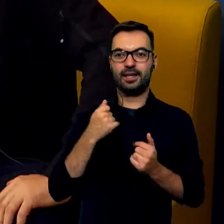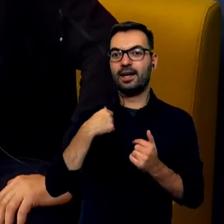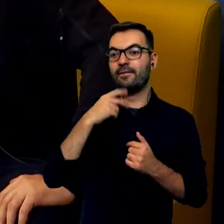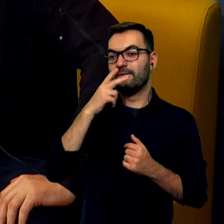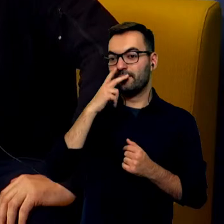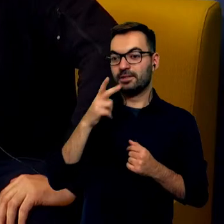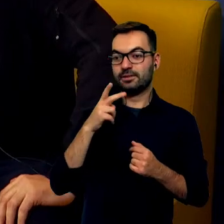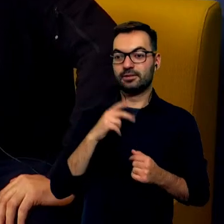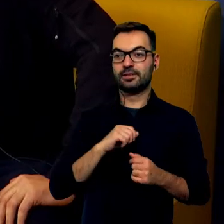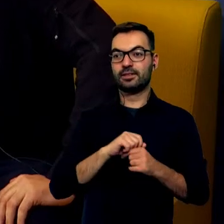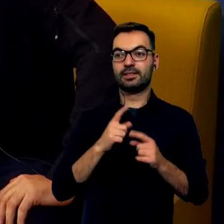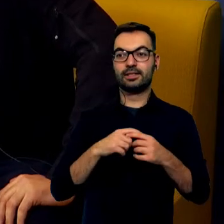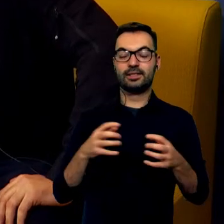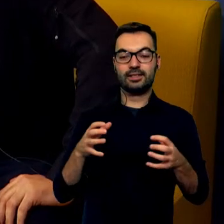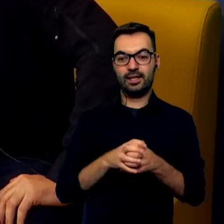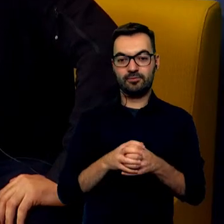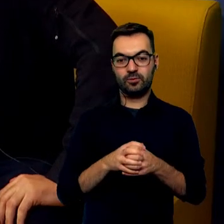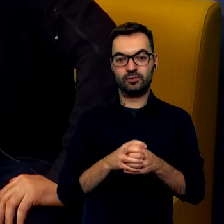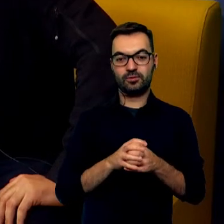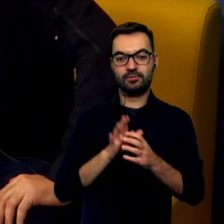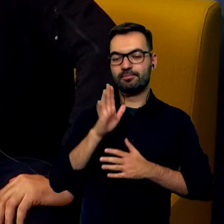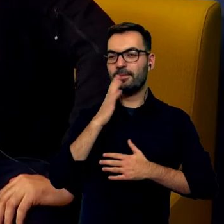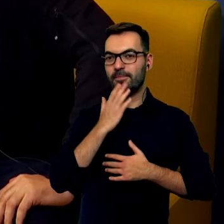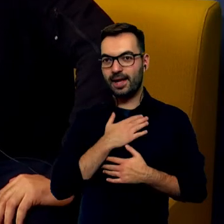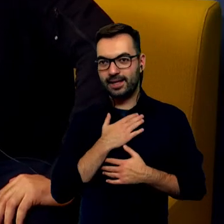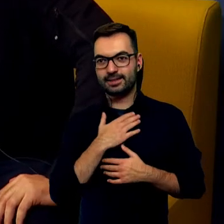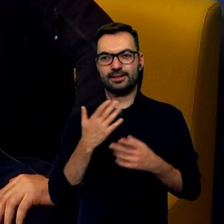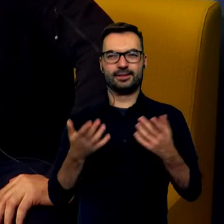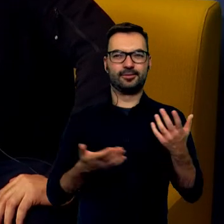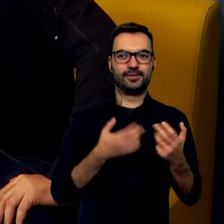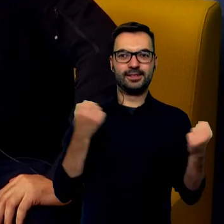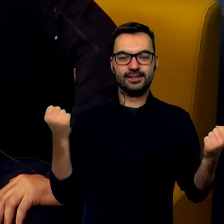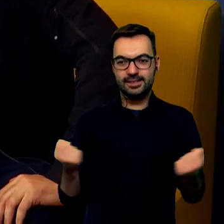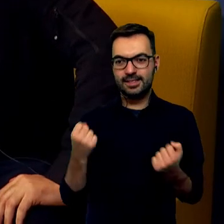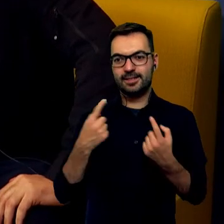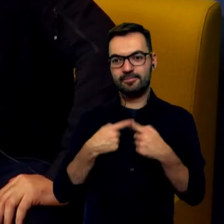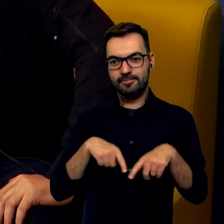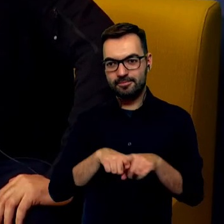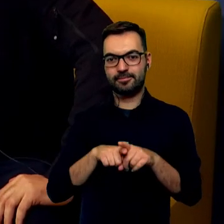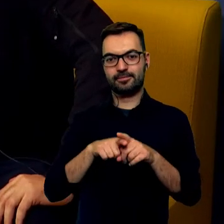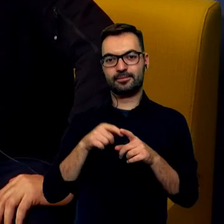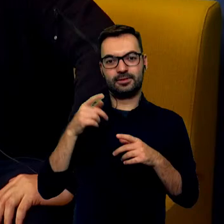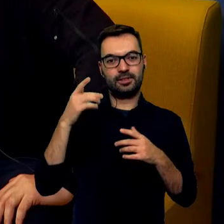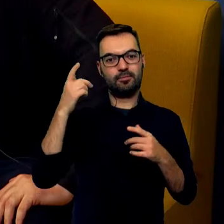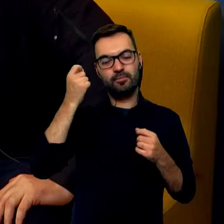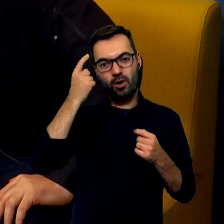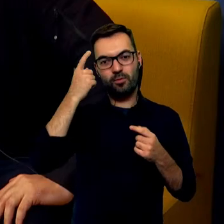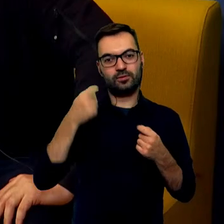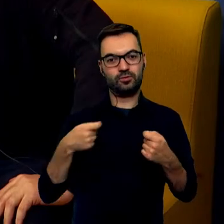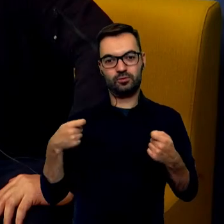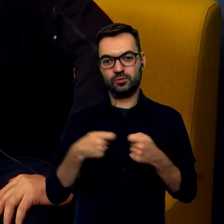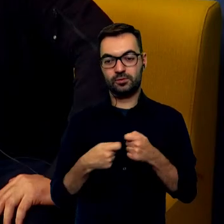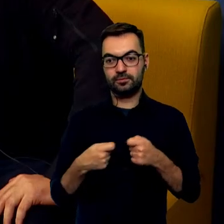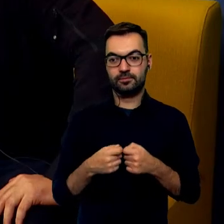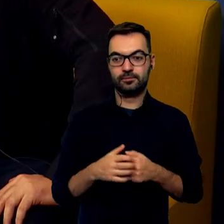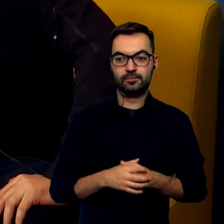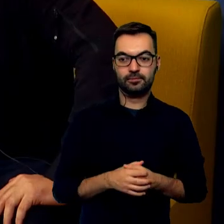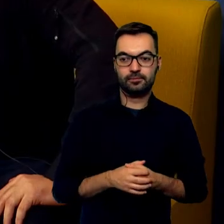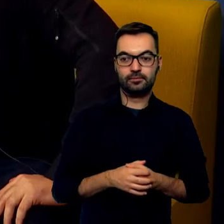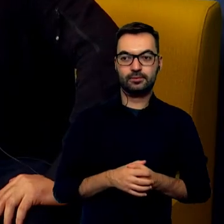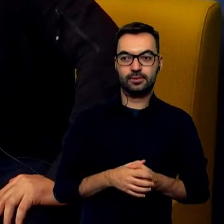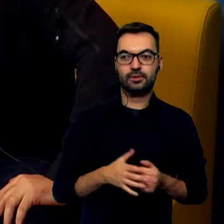widzisz, że jest ekipa, która ma pasję i dąży do realizacji pewnej wizji wspólnej, no to